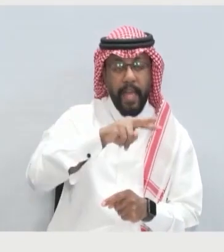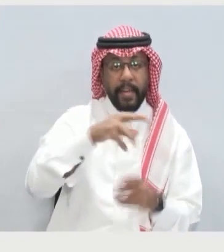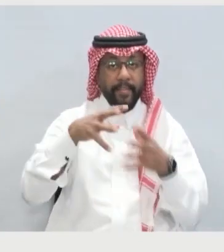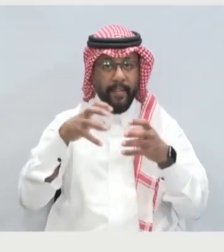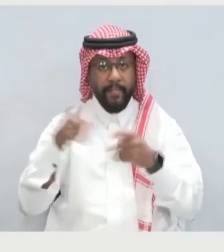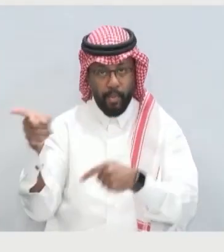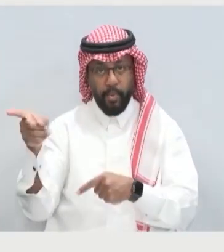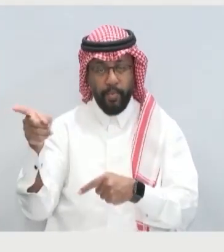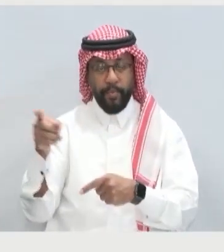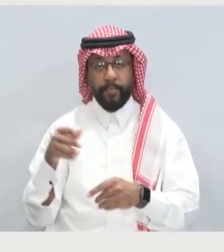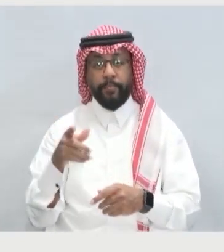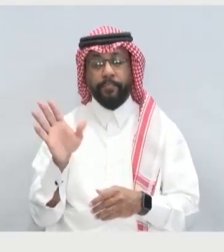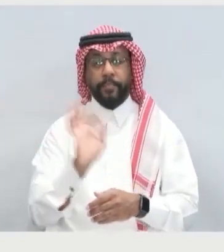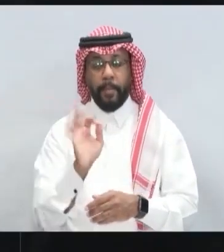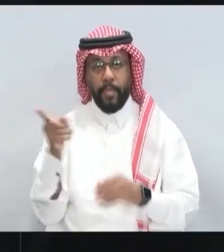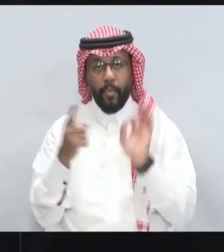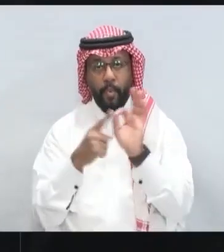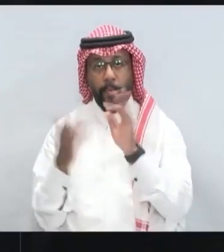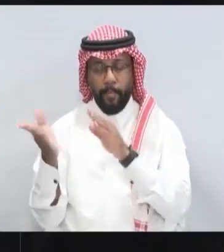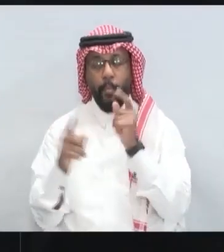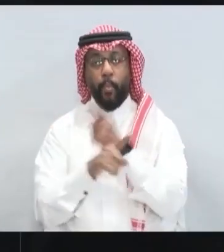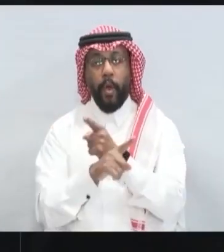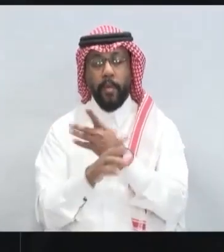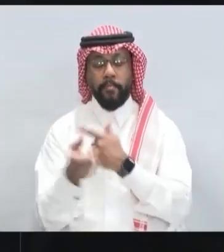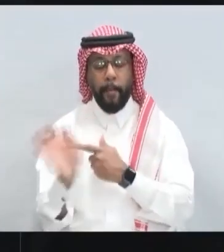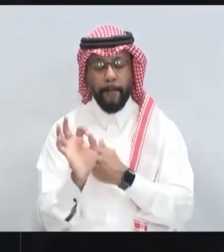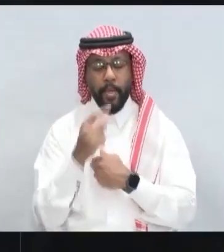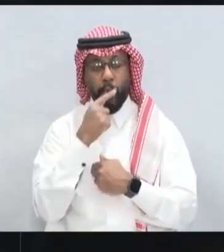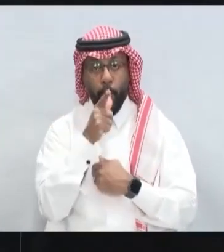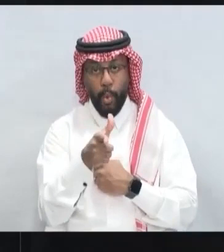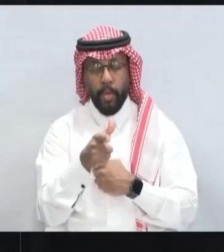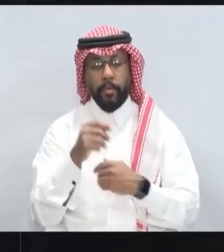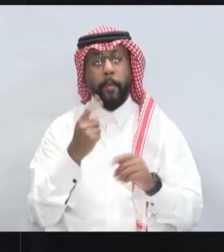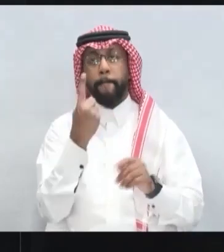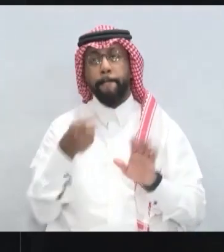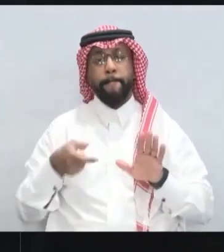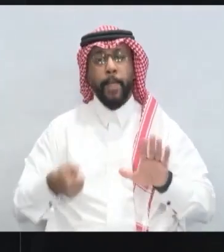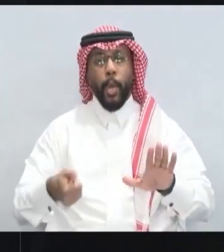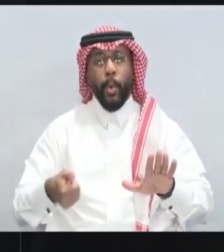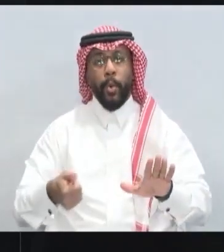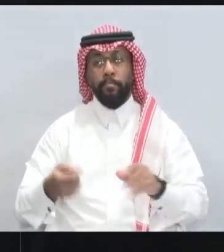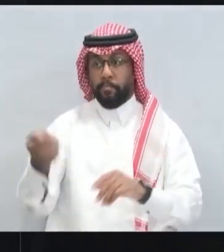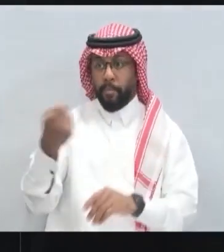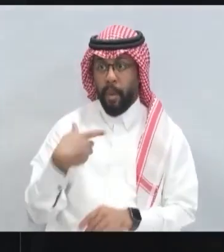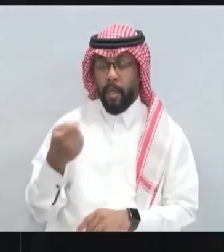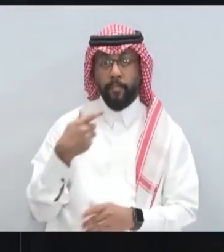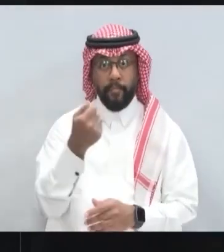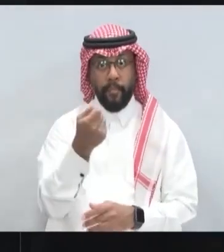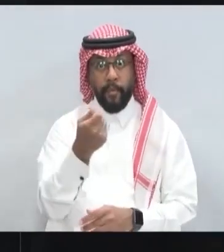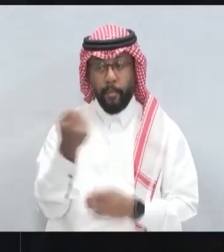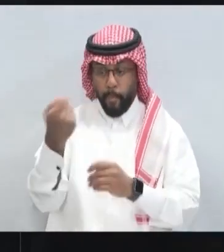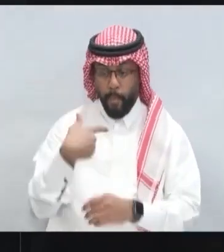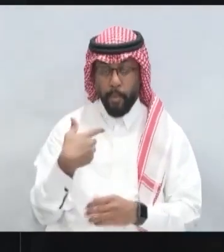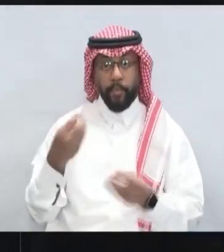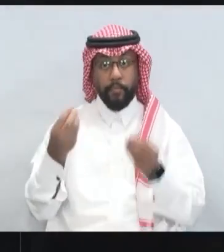حكمه نحن حينما ياتي اموال الشركه تبيع مثلا منتجات بقيمه مليون وياتيها مبالغ نقديه وتقوم بادخاله